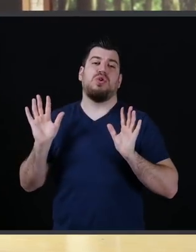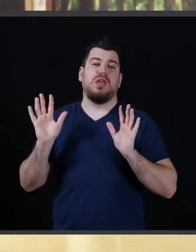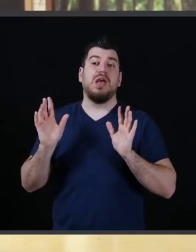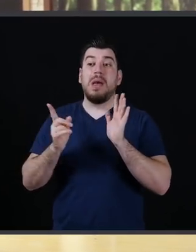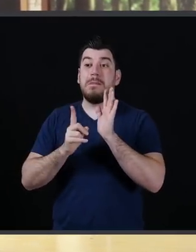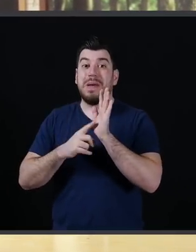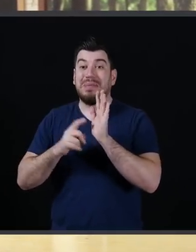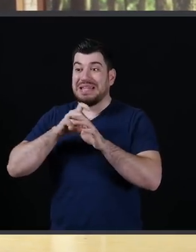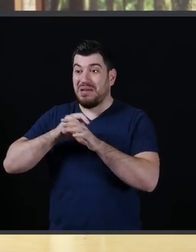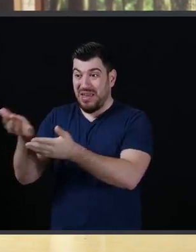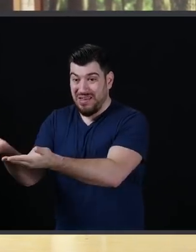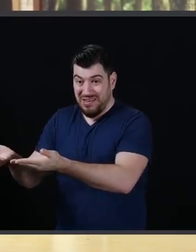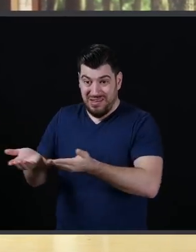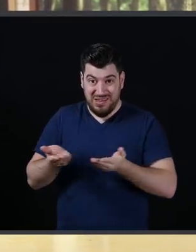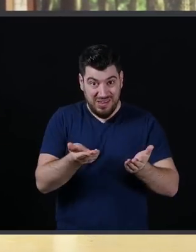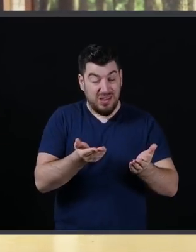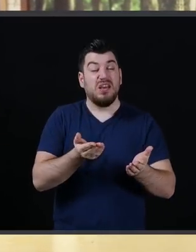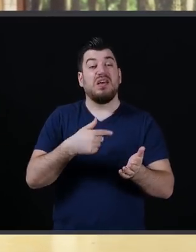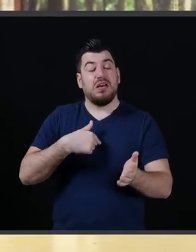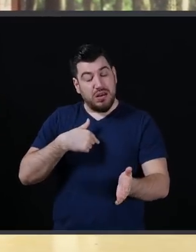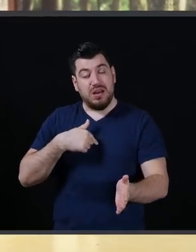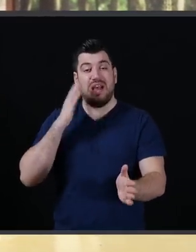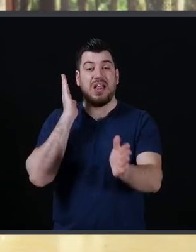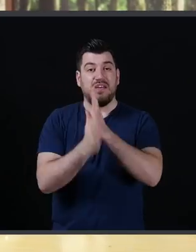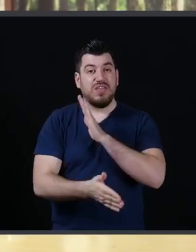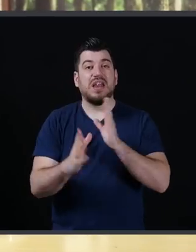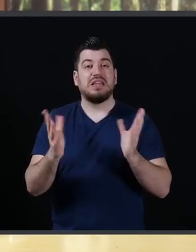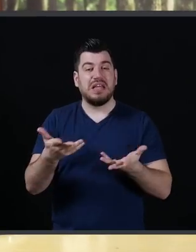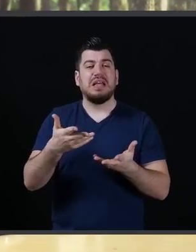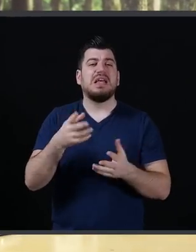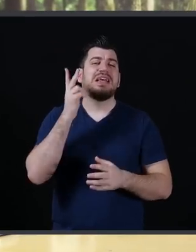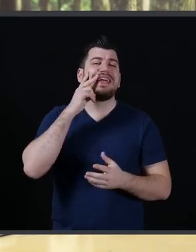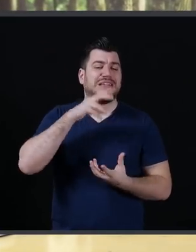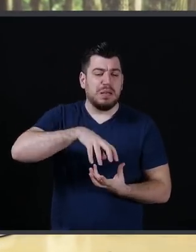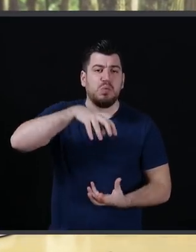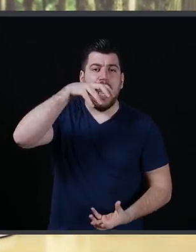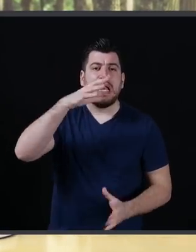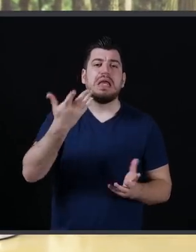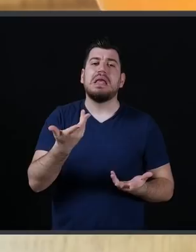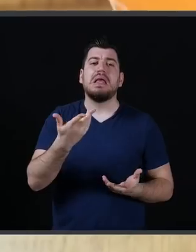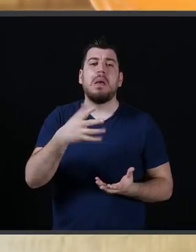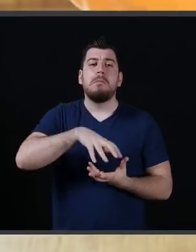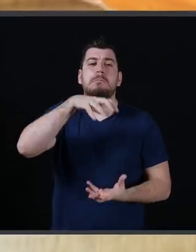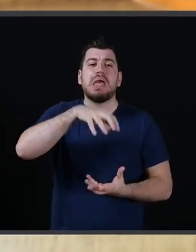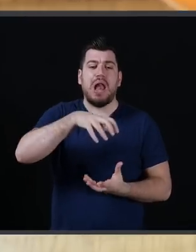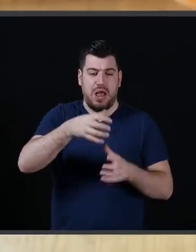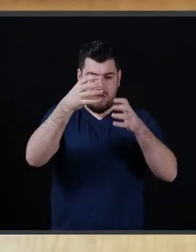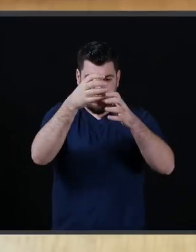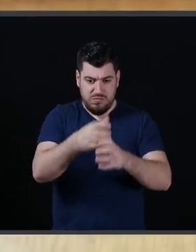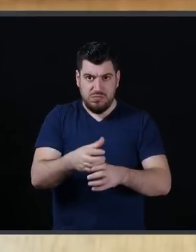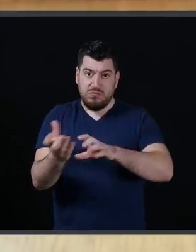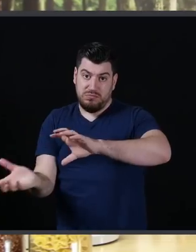Πρέπει οπωσδήποτε να το γυρίσετε πάνω σε ένα μπουκάλι κρασί ή ένα μπουκάλι από πύρα Άρα,